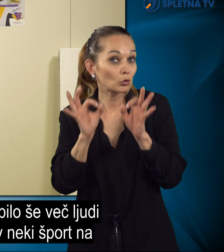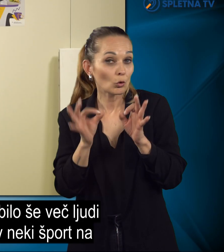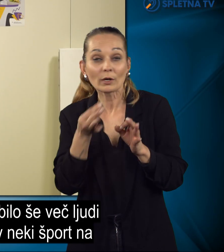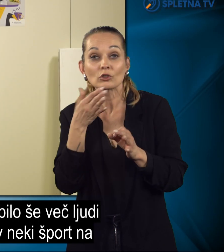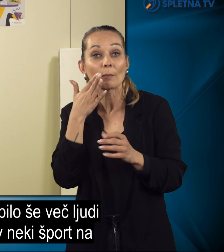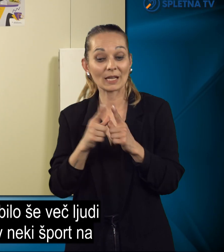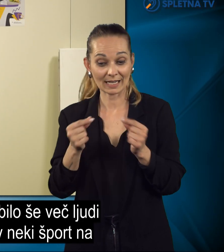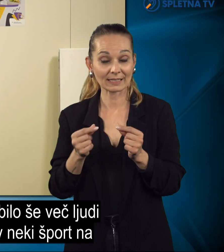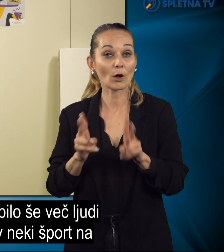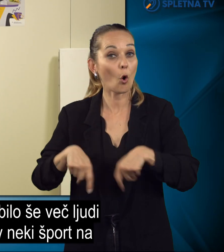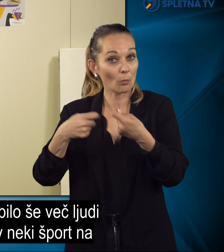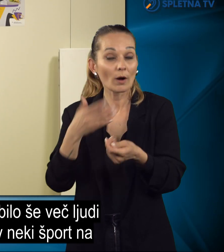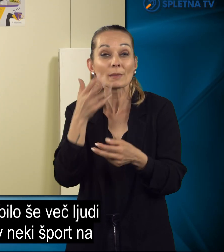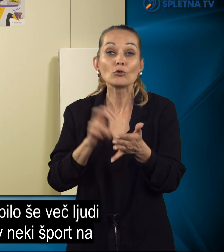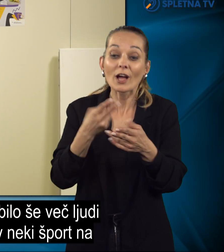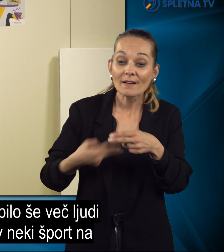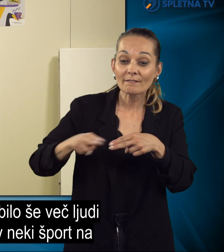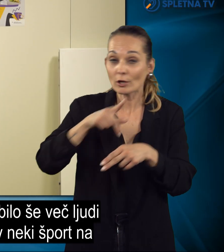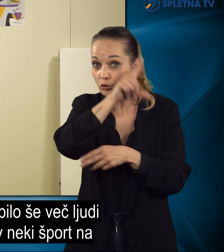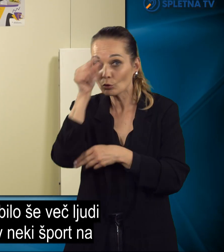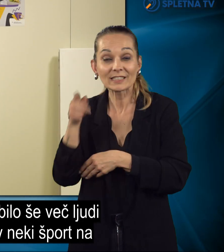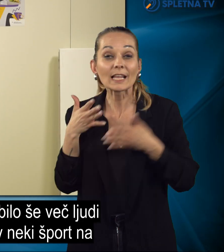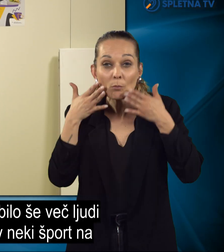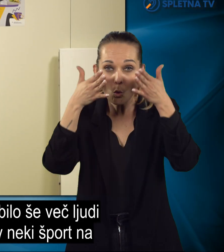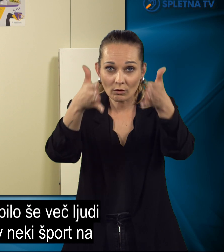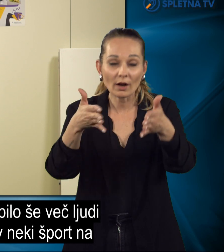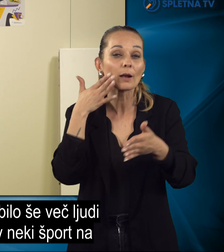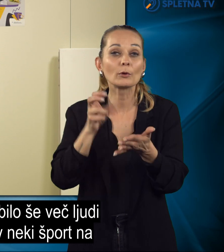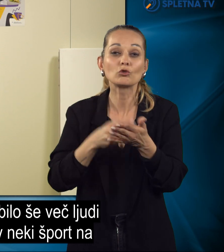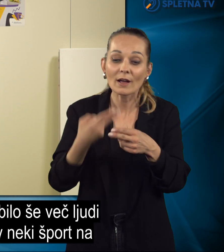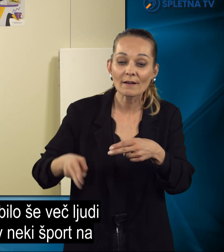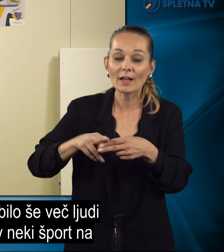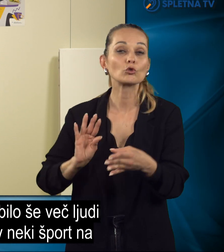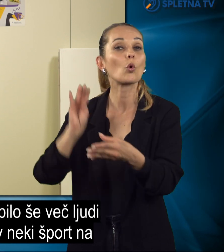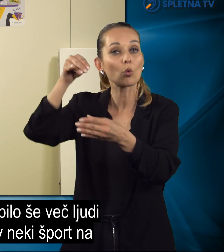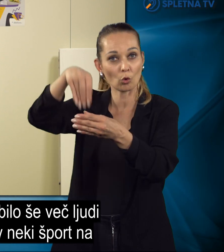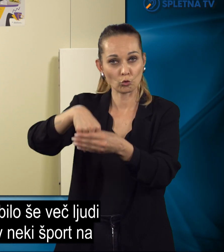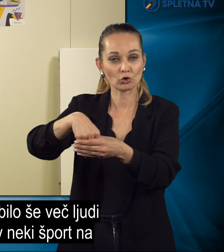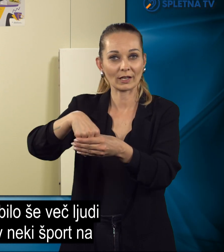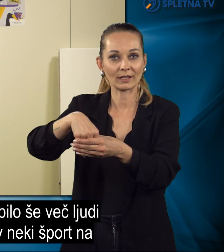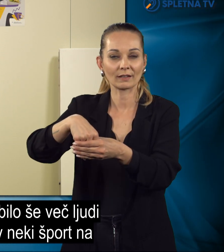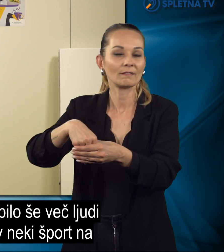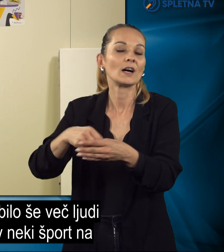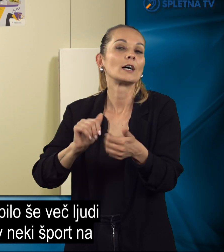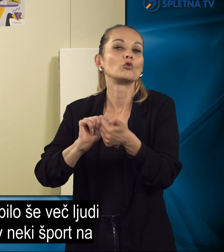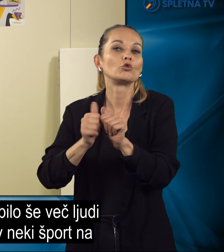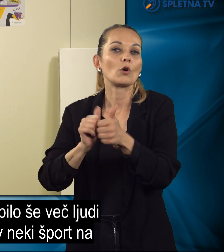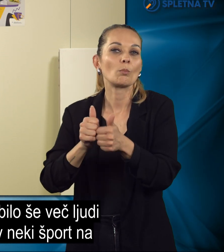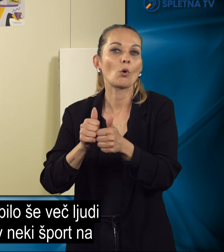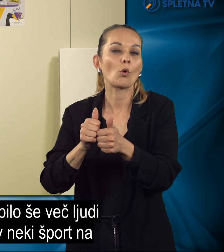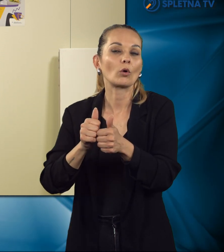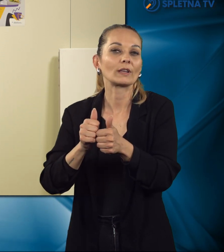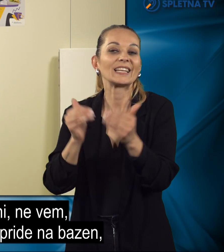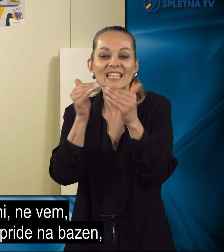Super bi bilo, če bi kartica omogočala, da bi se lahko še več ljudi s tem ukvarjalo, da bi bilo še več ljudi vključenih recimo v